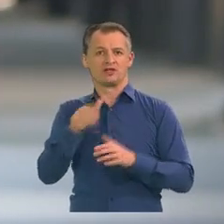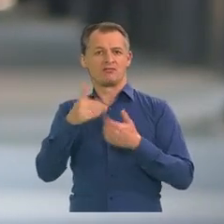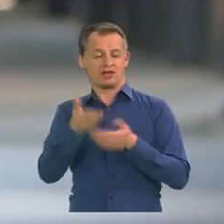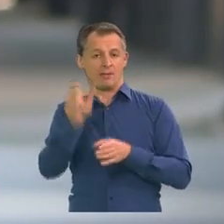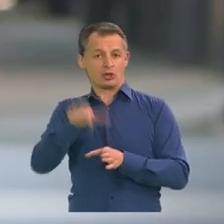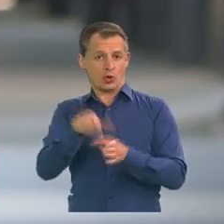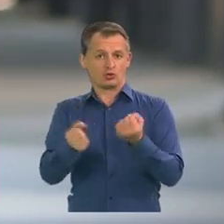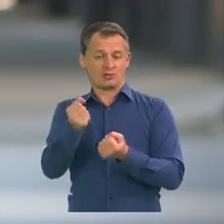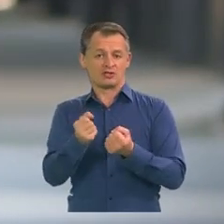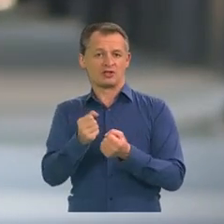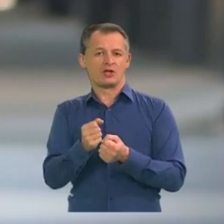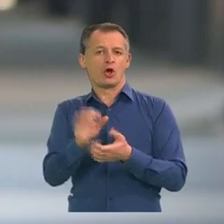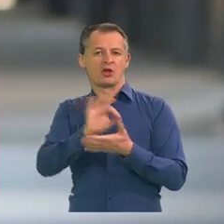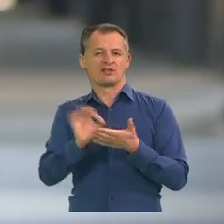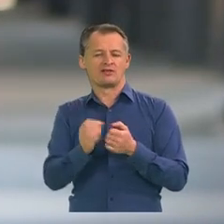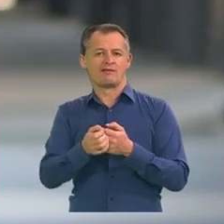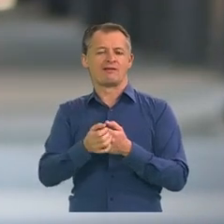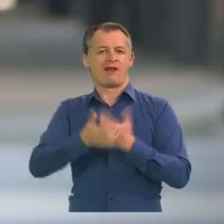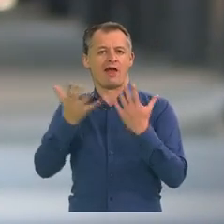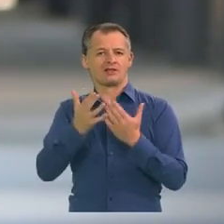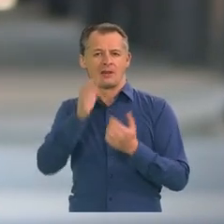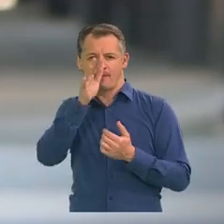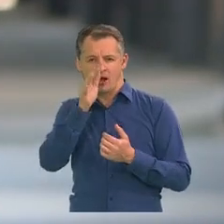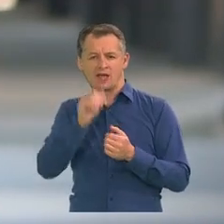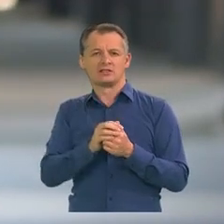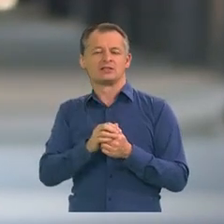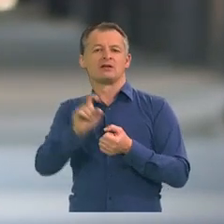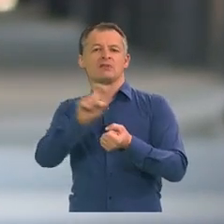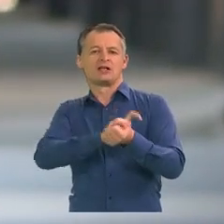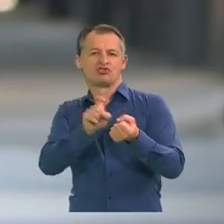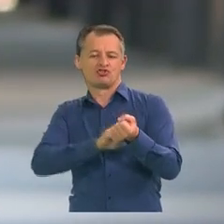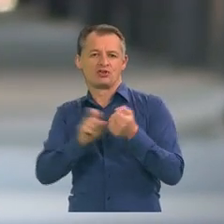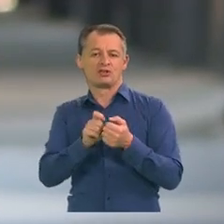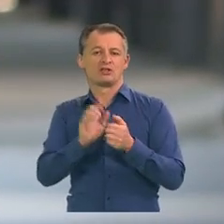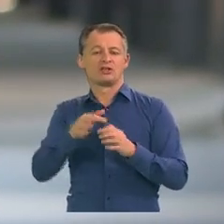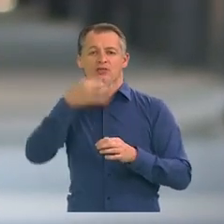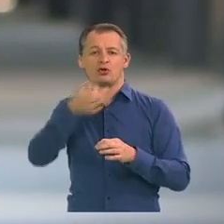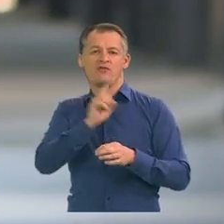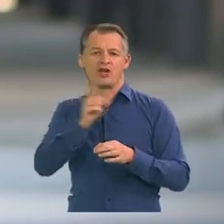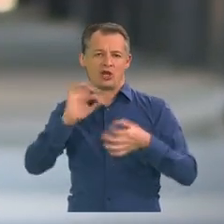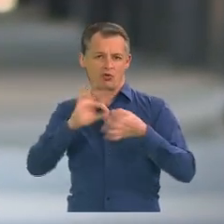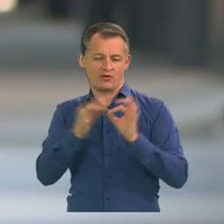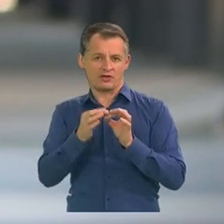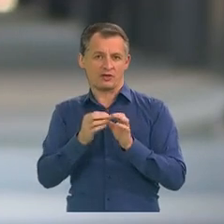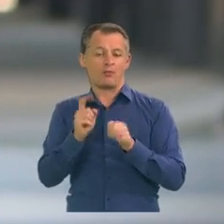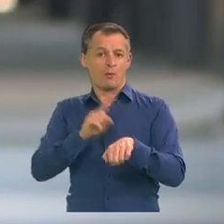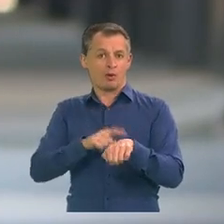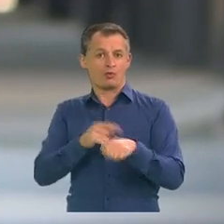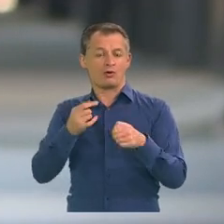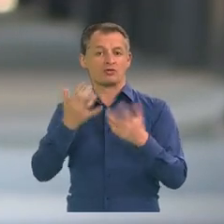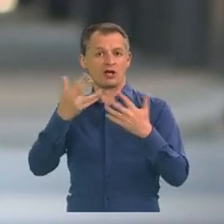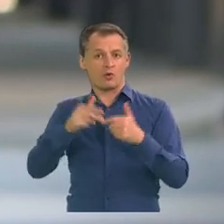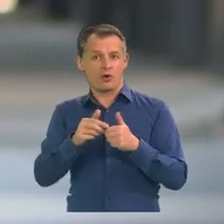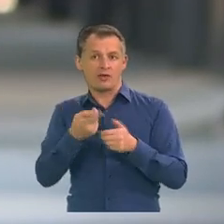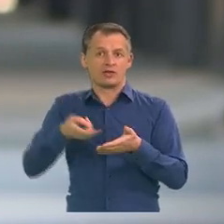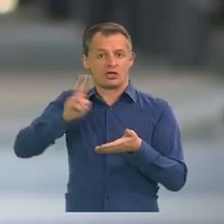să păcălească rezultatul analizelor. Mai exact, i-a spus ce se declare cuvânt cu cuvânt, în așa fel încât în momentul în care se recalcula alcoolemia